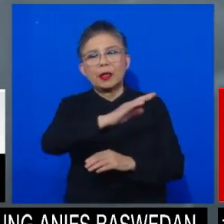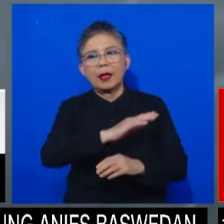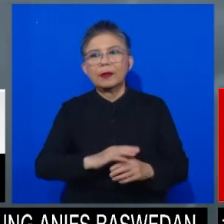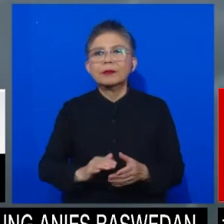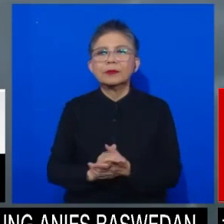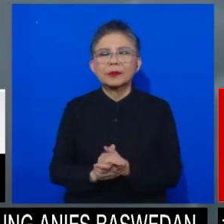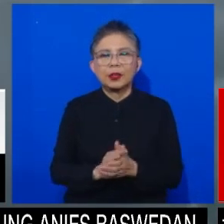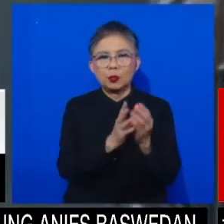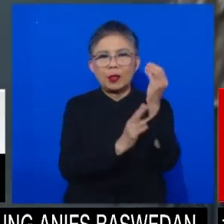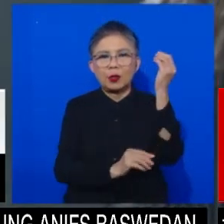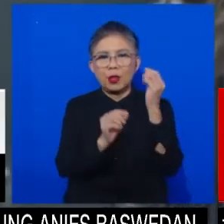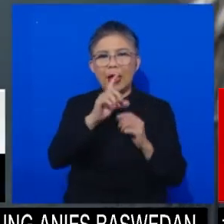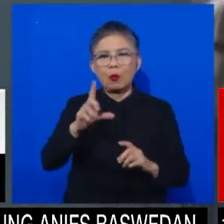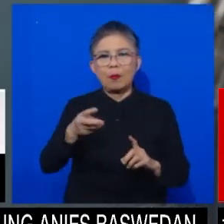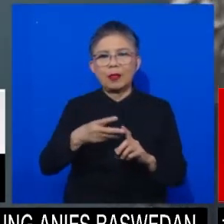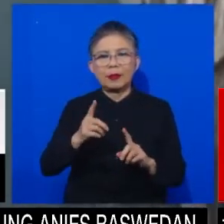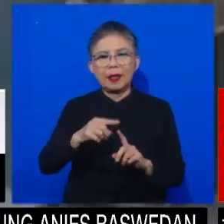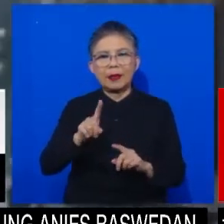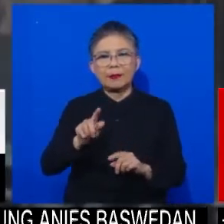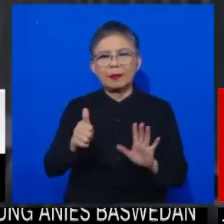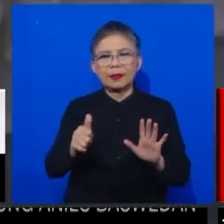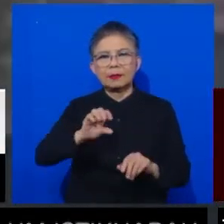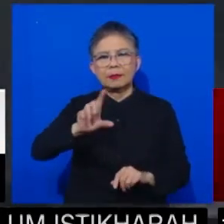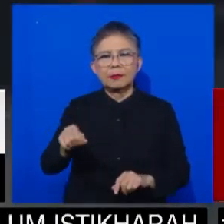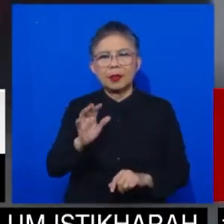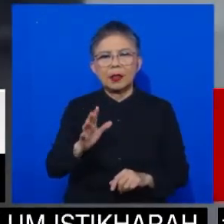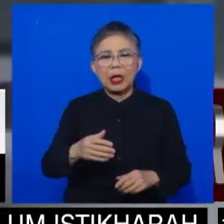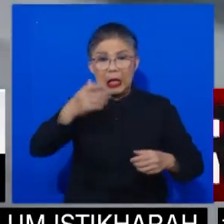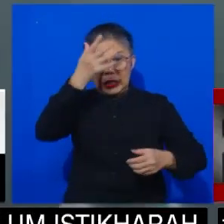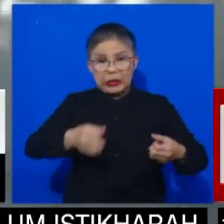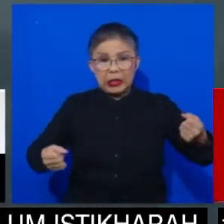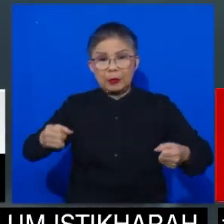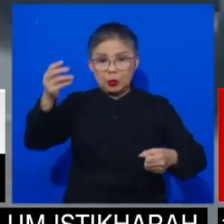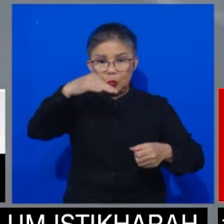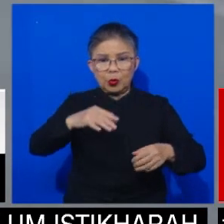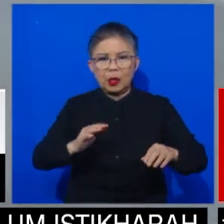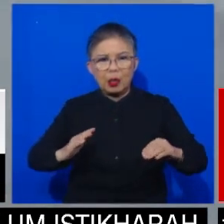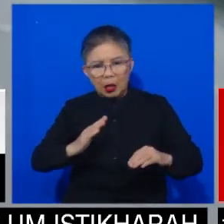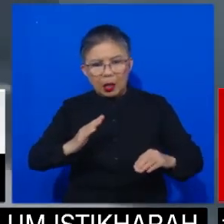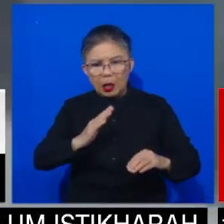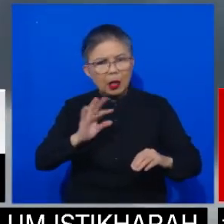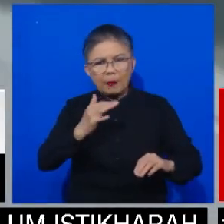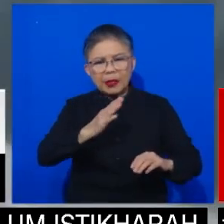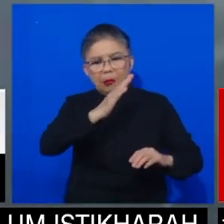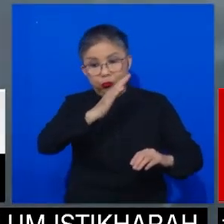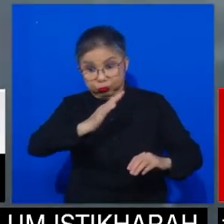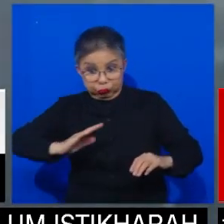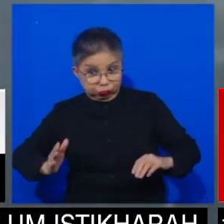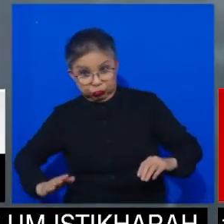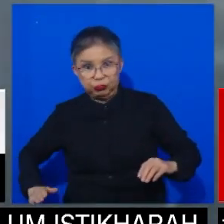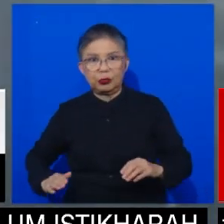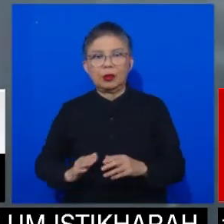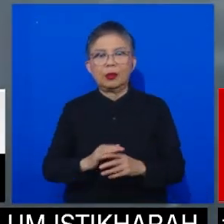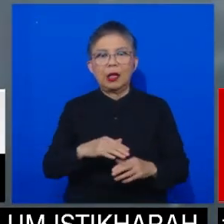Batu Selatan, Sumatera Utara, 16 Mei lalu. Truk pasir yang tidak kuat menanjak berjalan mundur tanpa kendali. Truk